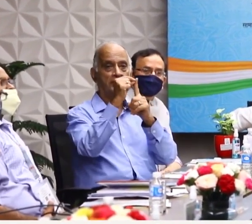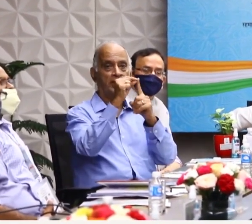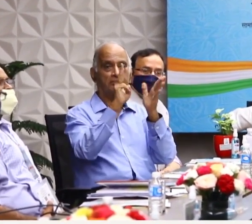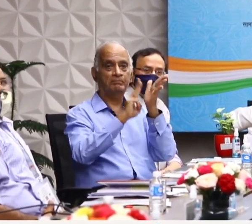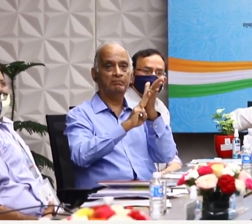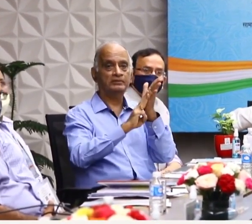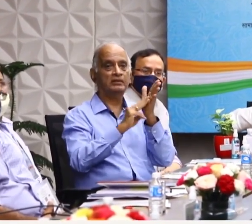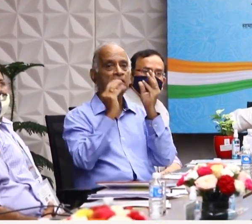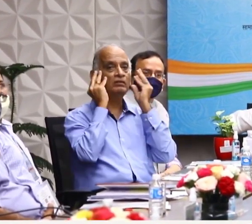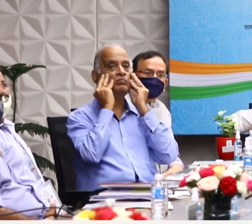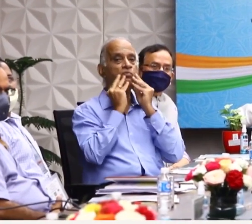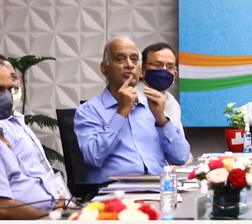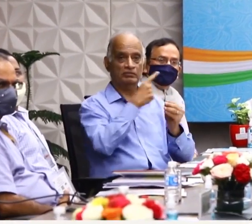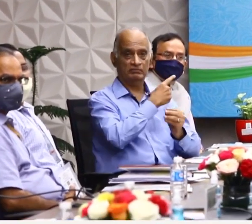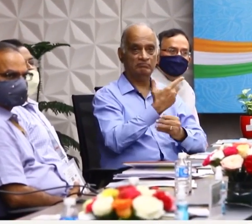है।